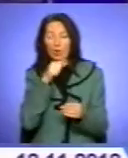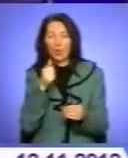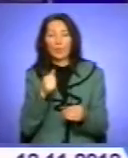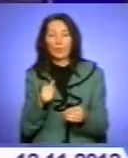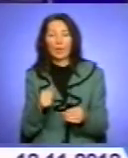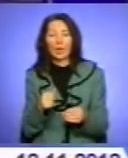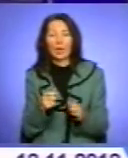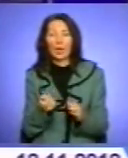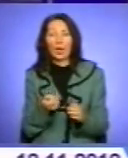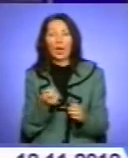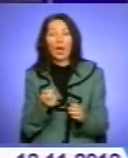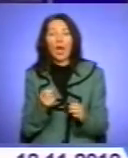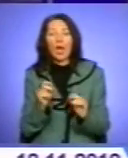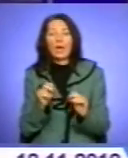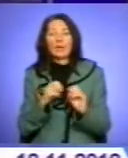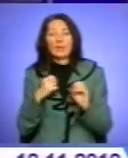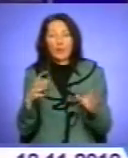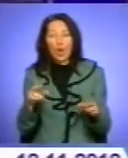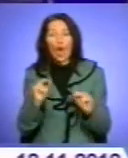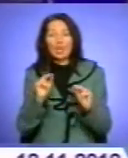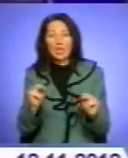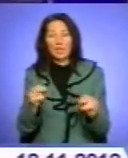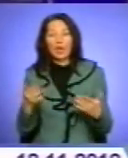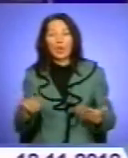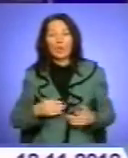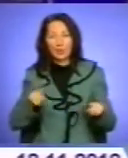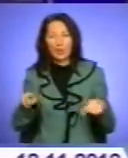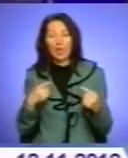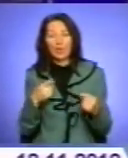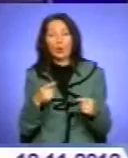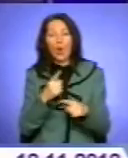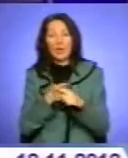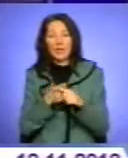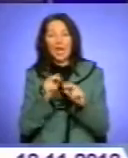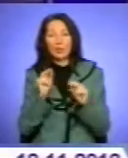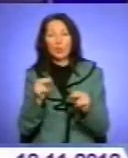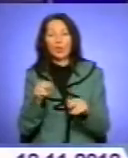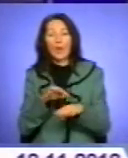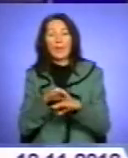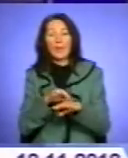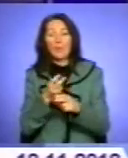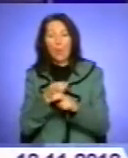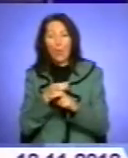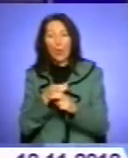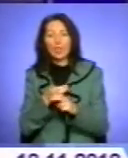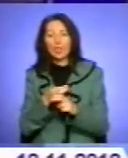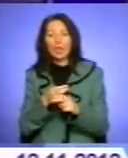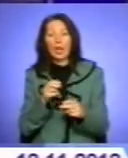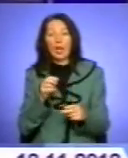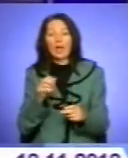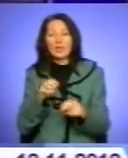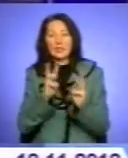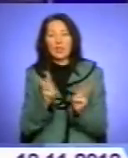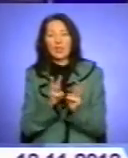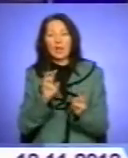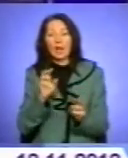Частки чесного і животворящого Христа Господнього і мощі святих рівноапостольних царів Костянтина та Олени побували на Тернопільщині.